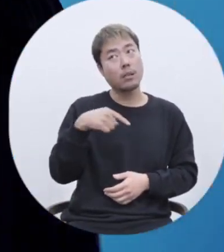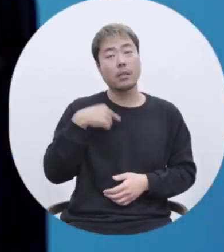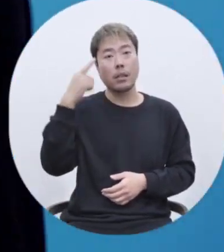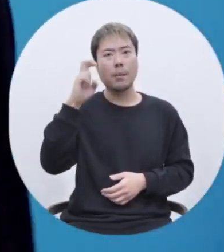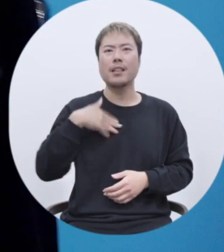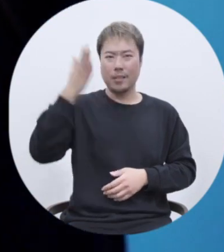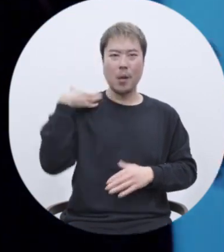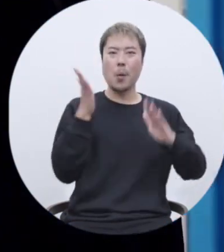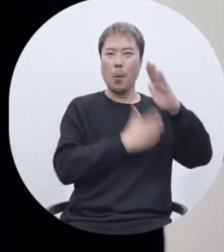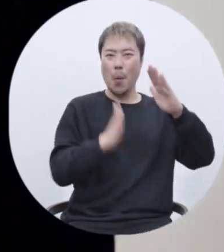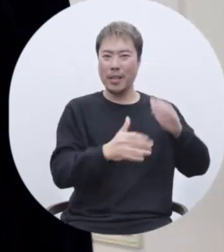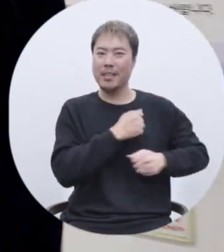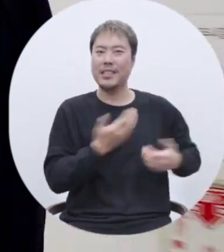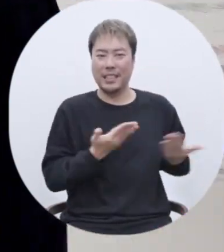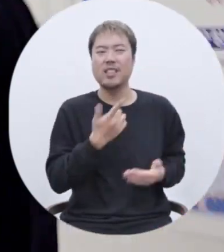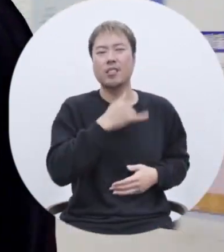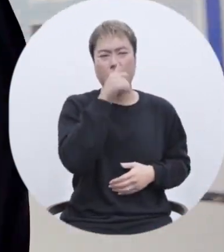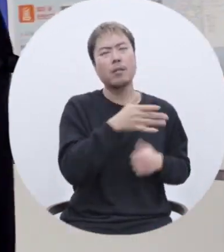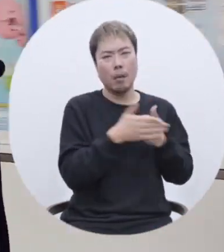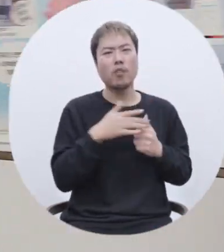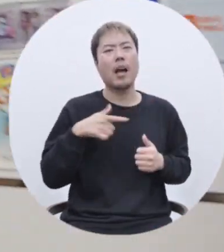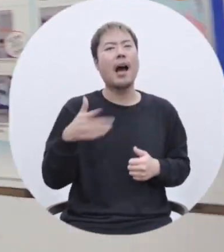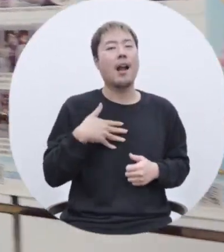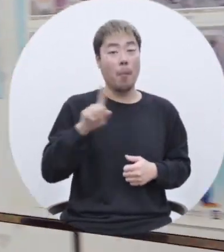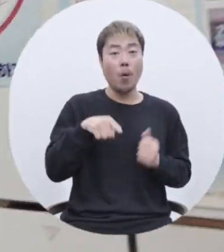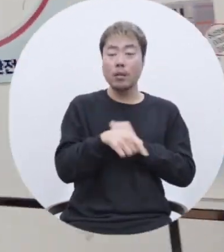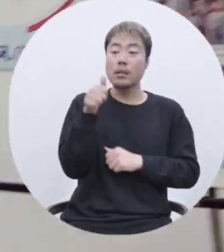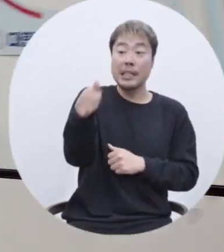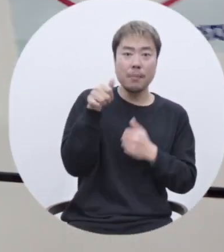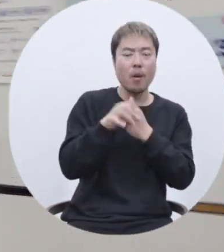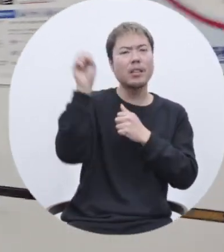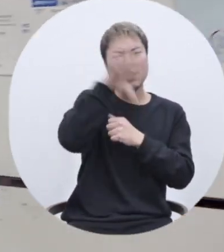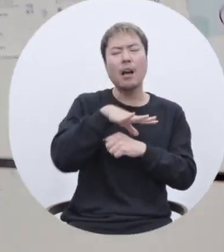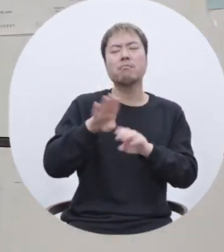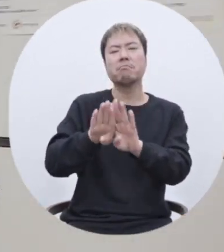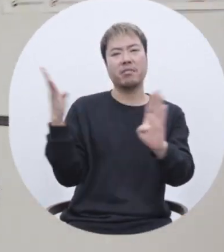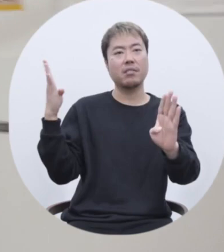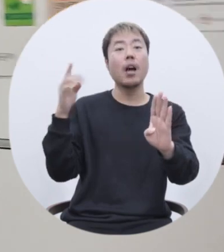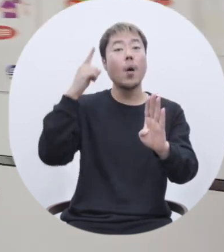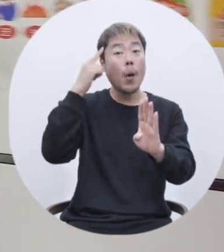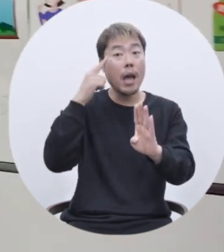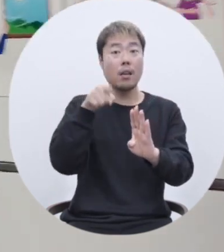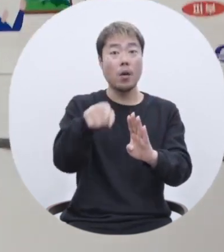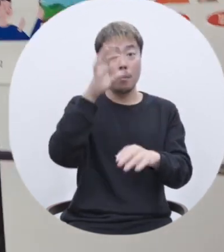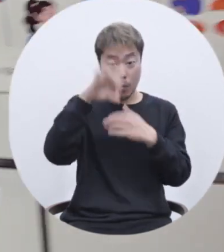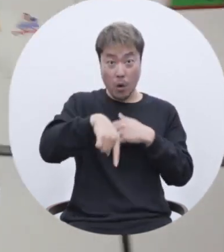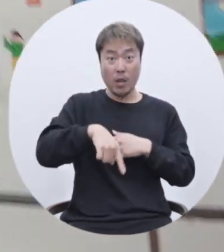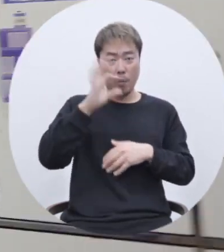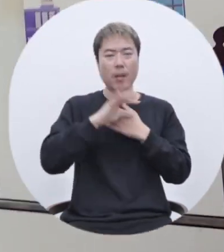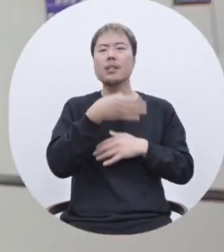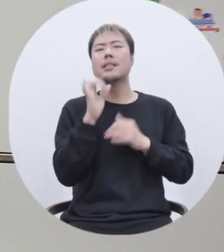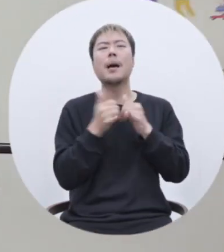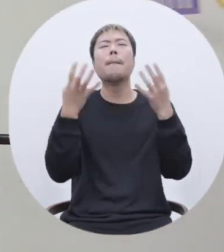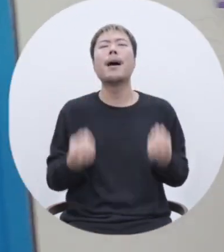저도 여기 공익 일을 해서 그런데 저런 거 누르면은 그냥 열어줘요. 아 진짜? 왜냐면은 일이 많아서? 워낙 여기가 노인